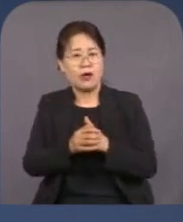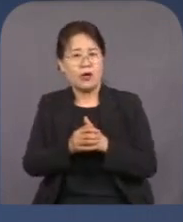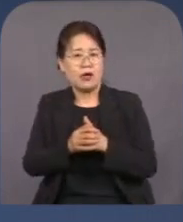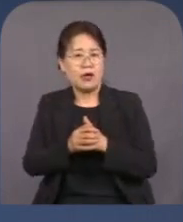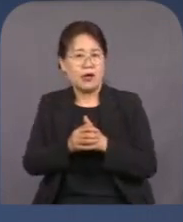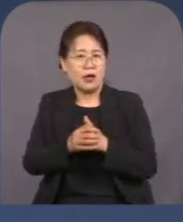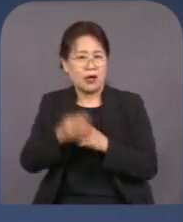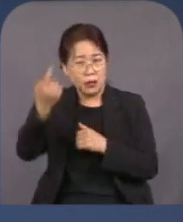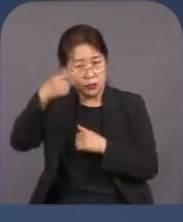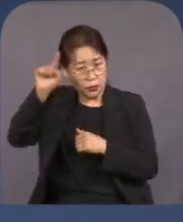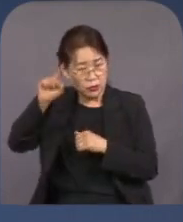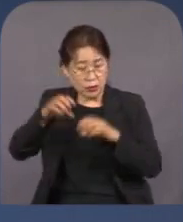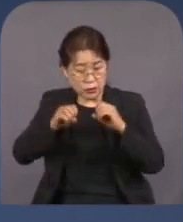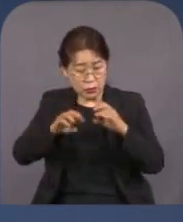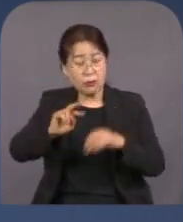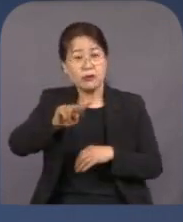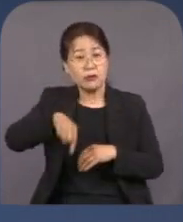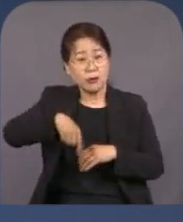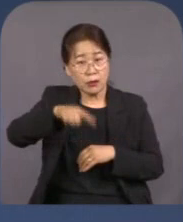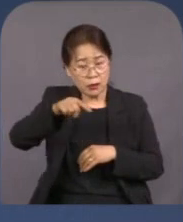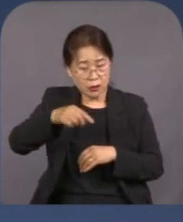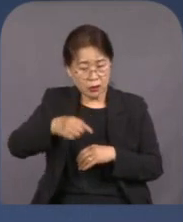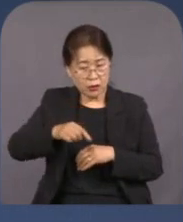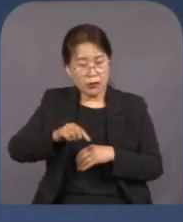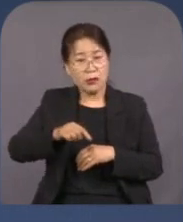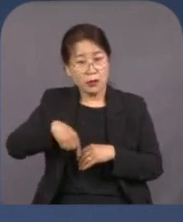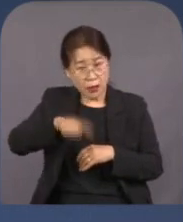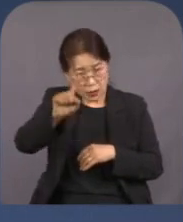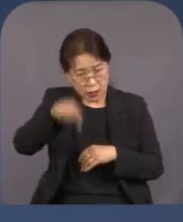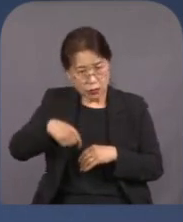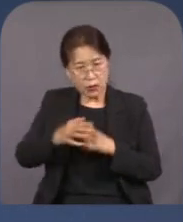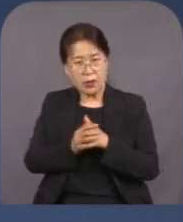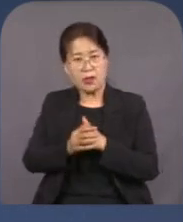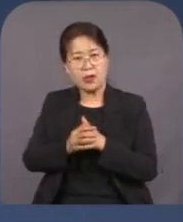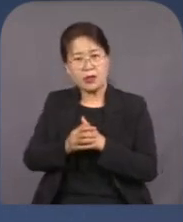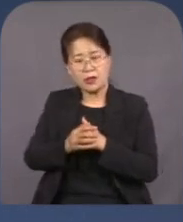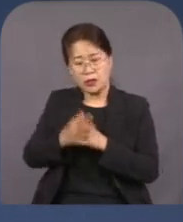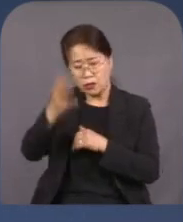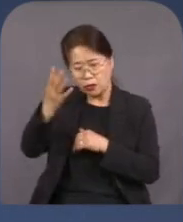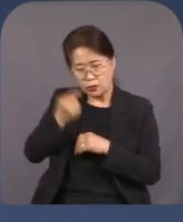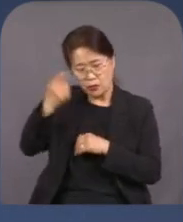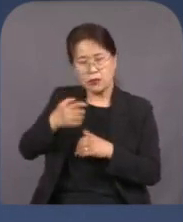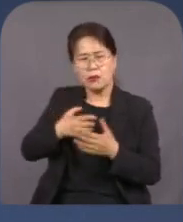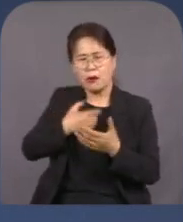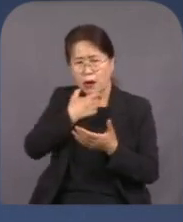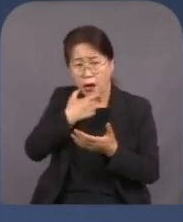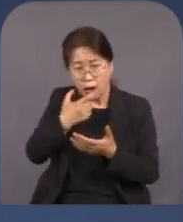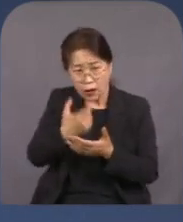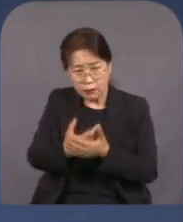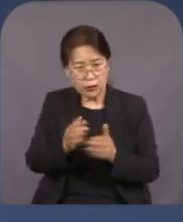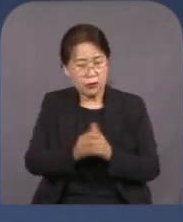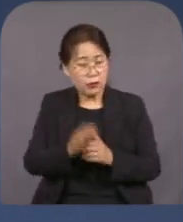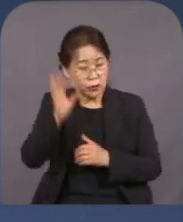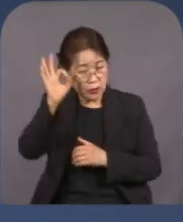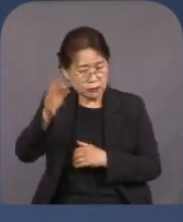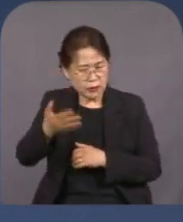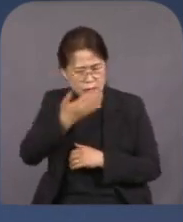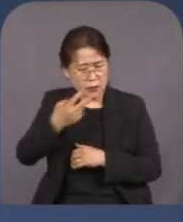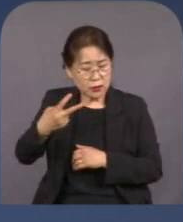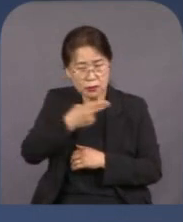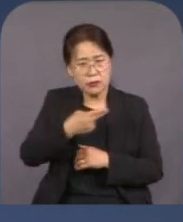선교를 다녀왔는데 다녀오는 날 공항에서 주님께서 저에게 성령께서 저에게 감동을 주셨어요 10일 금식을 하라고요